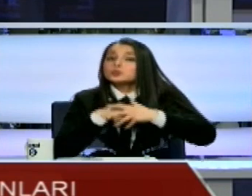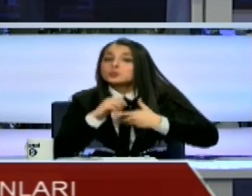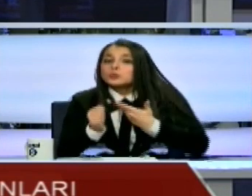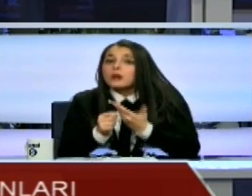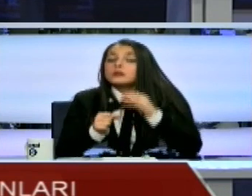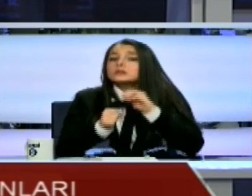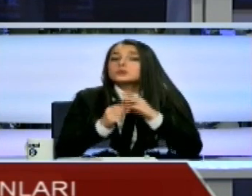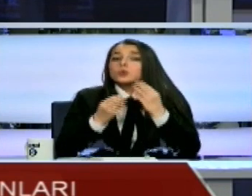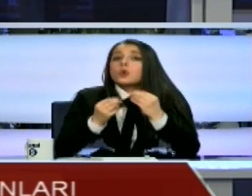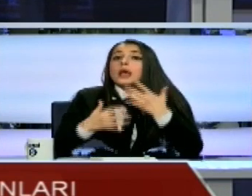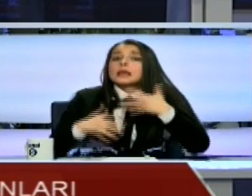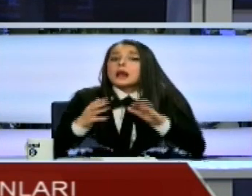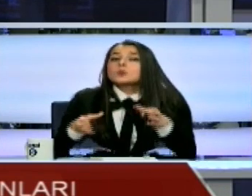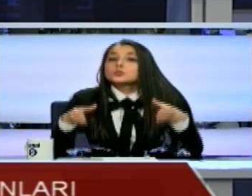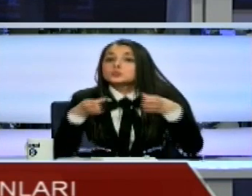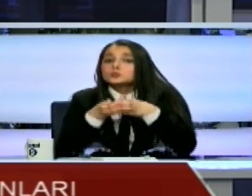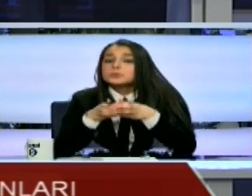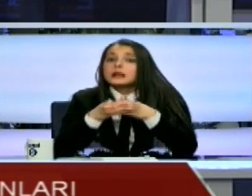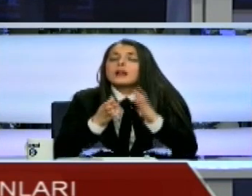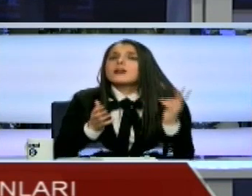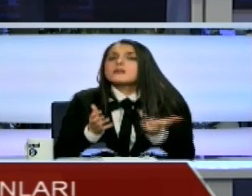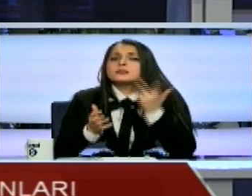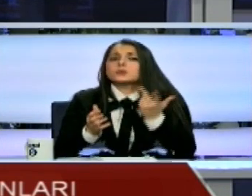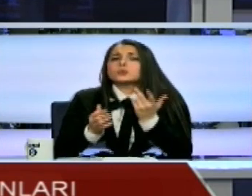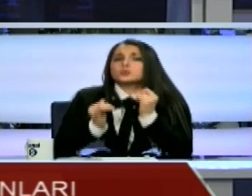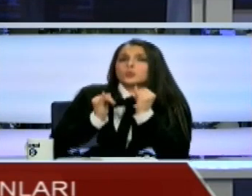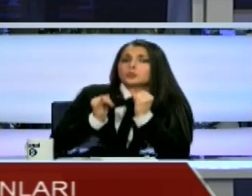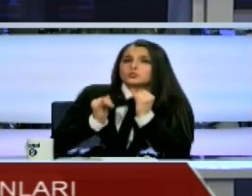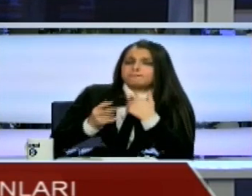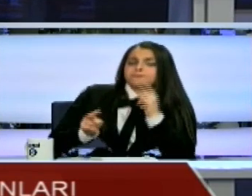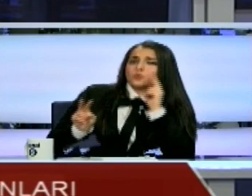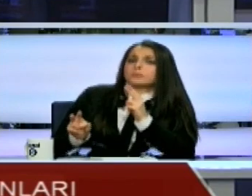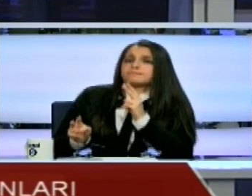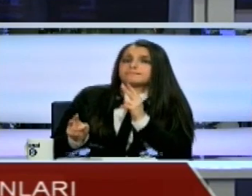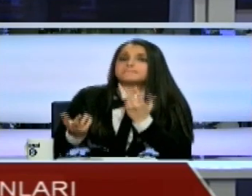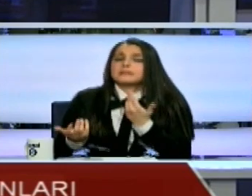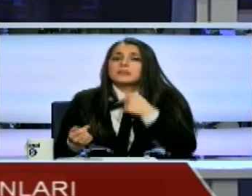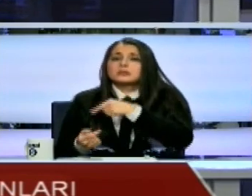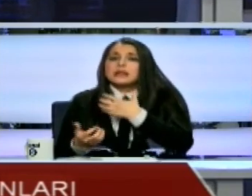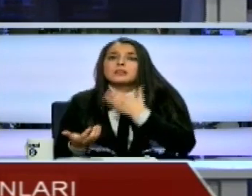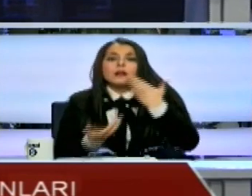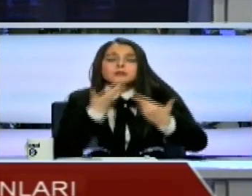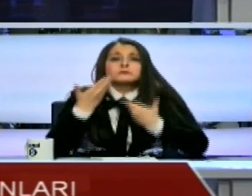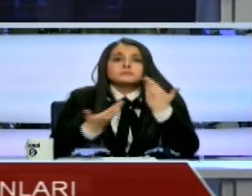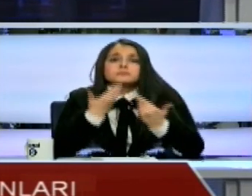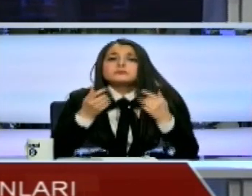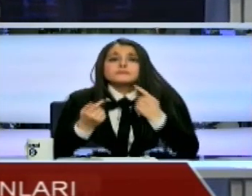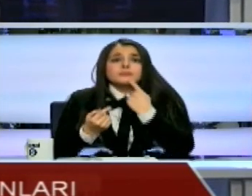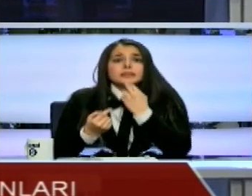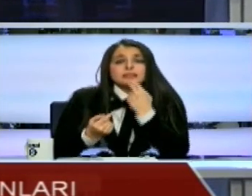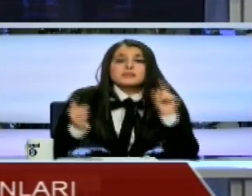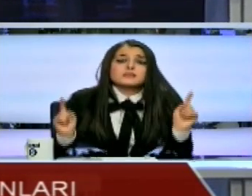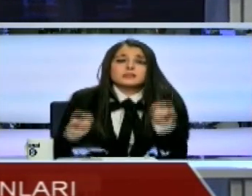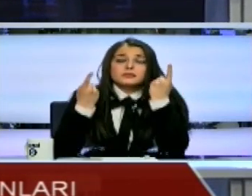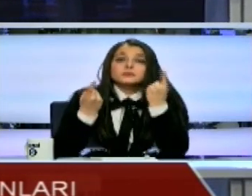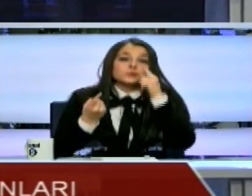çok engelli gruplar içerisindeki en kötü durumda olduğunu gördüm. Kendilerini ifade edemedikleri için